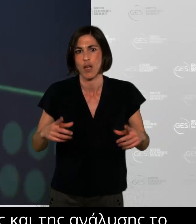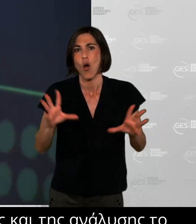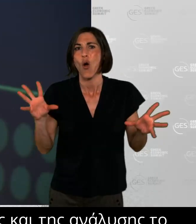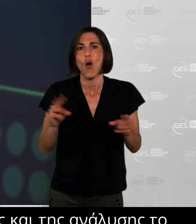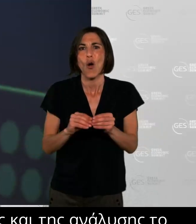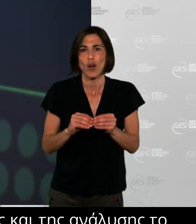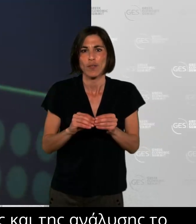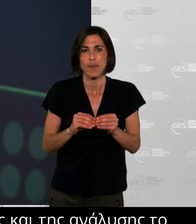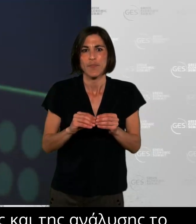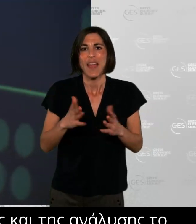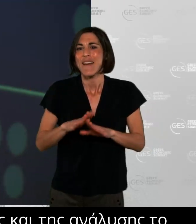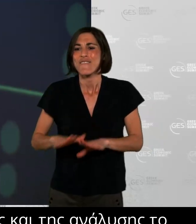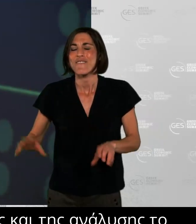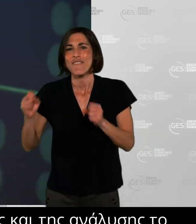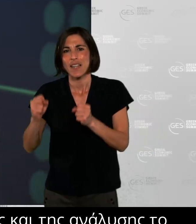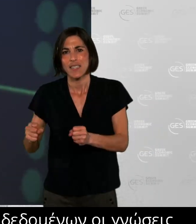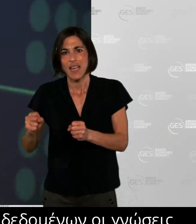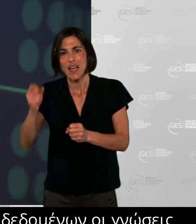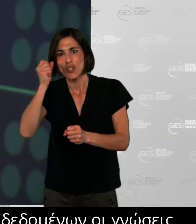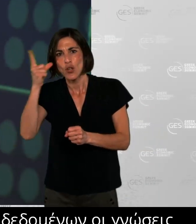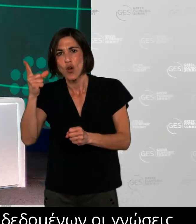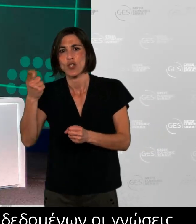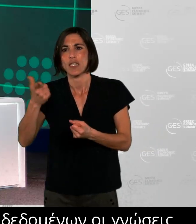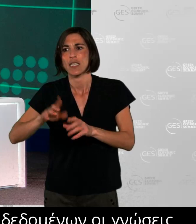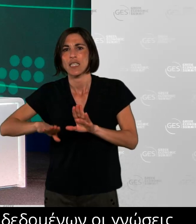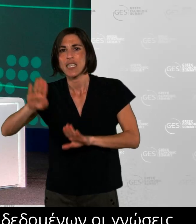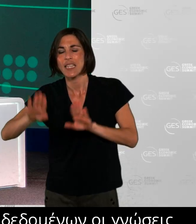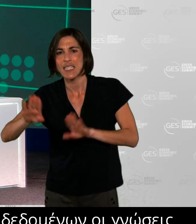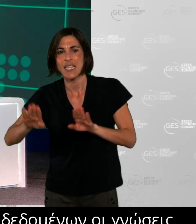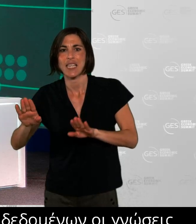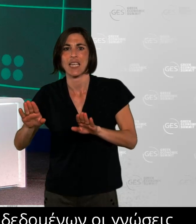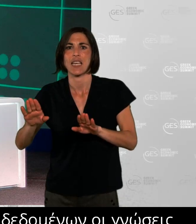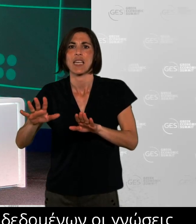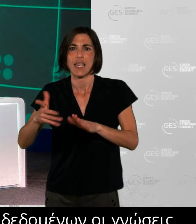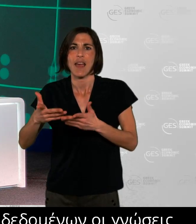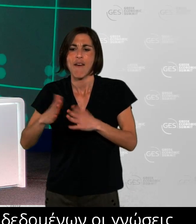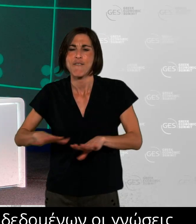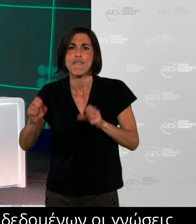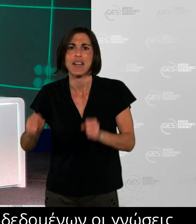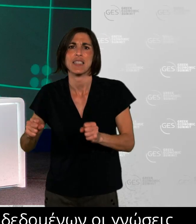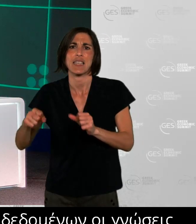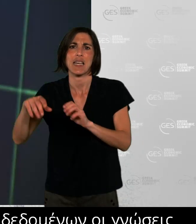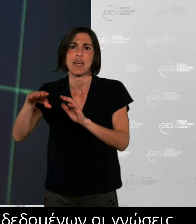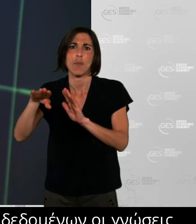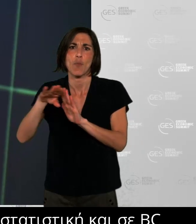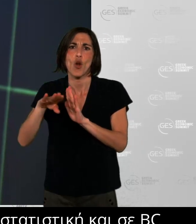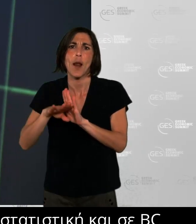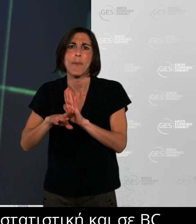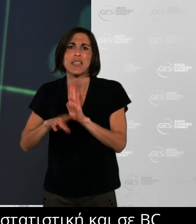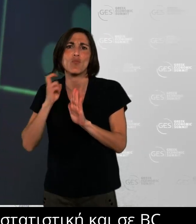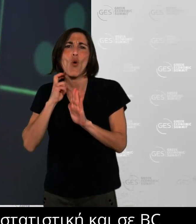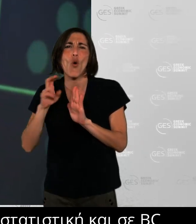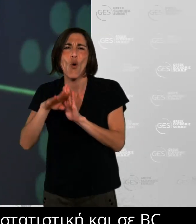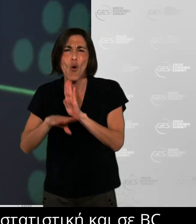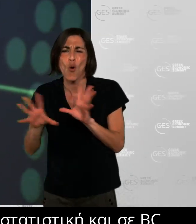σε probability, σε πιθανότητες, στατιστική και σε basic programming δεξιότητες, skills,